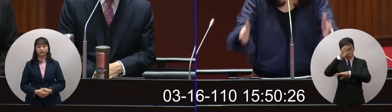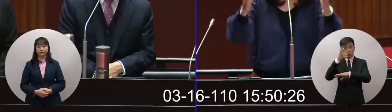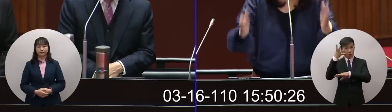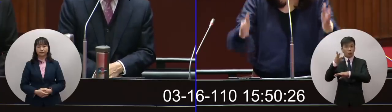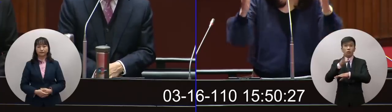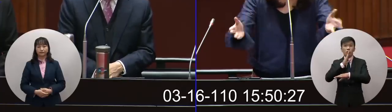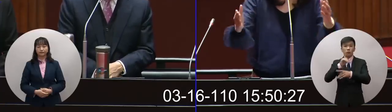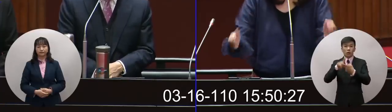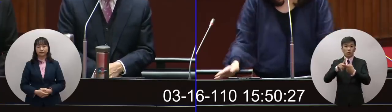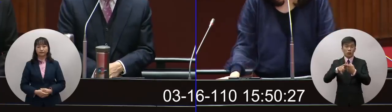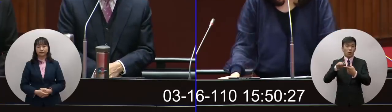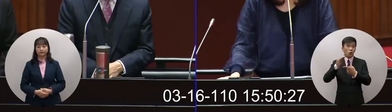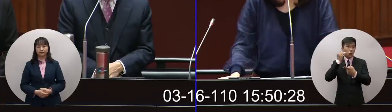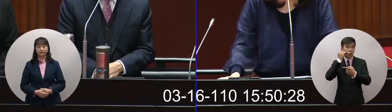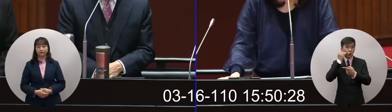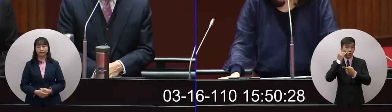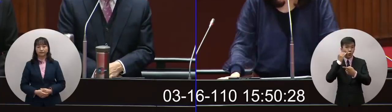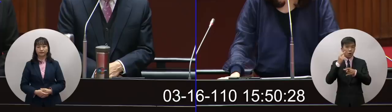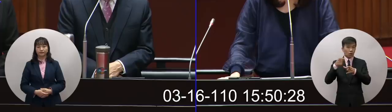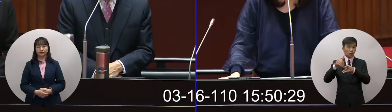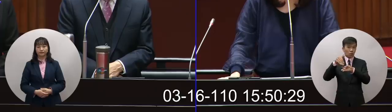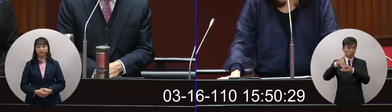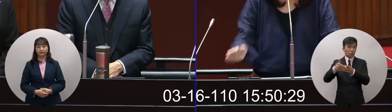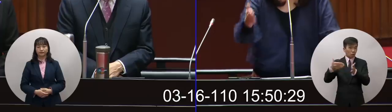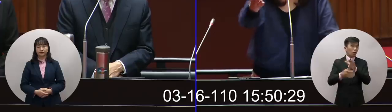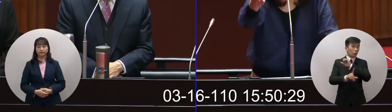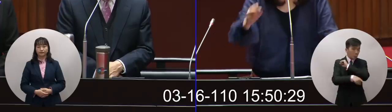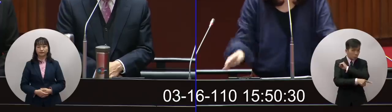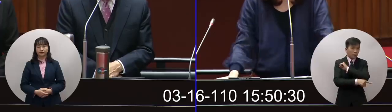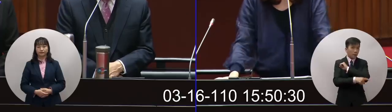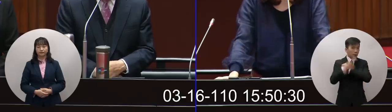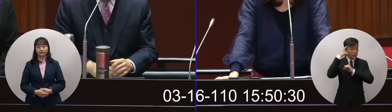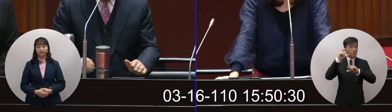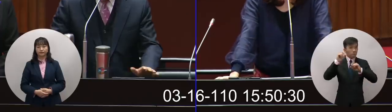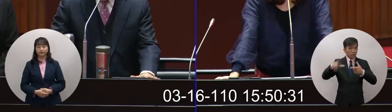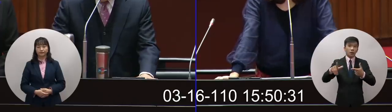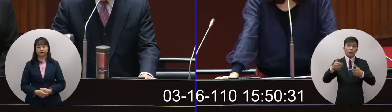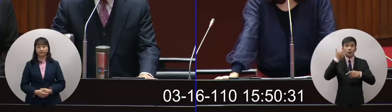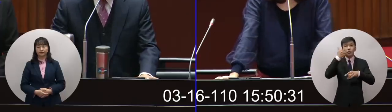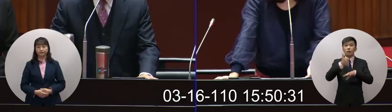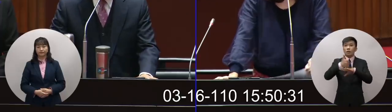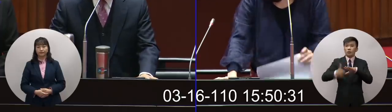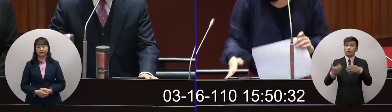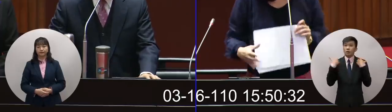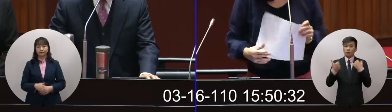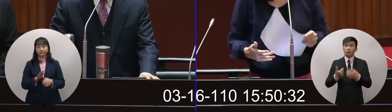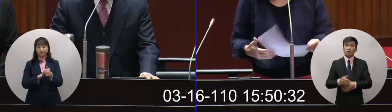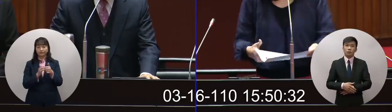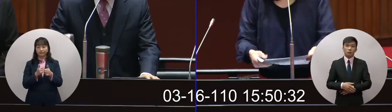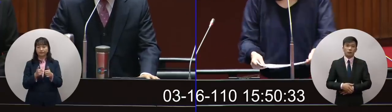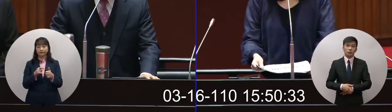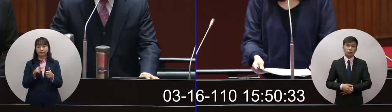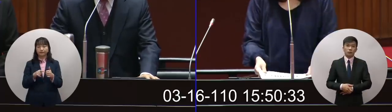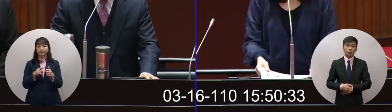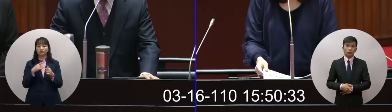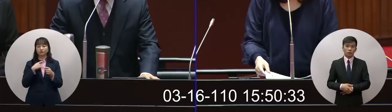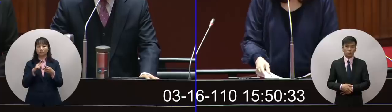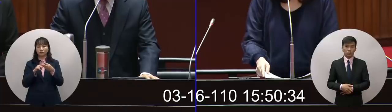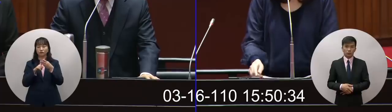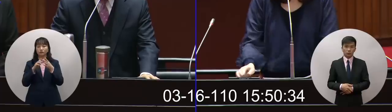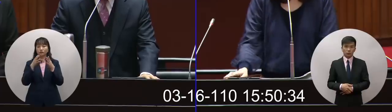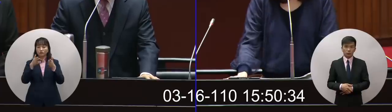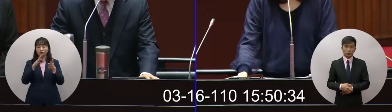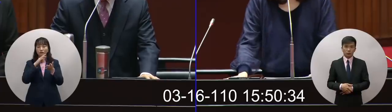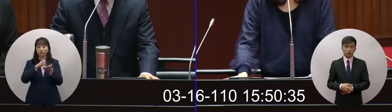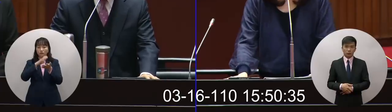的民意最后否决了，难道不需要有人负起政治责任吗？请教苏院长。 委员一直主张核